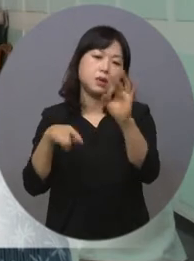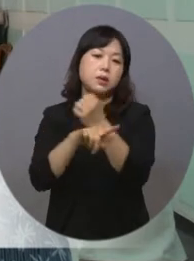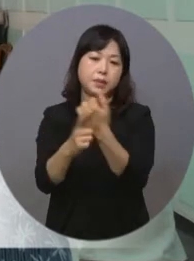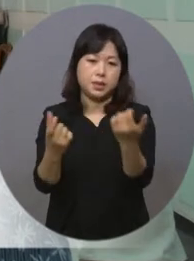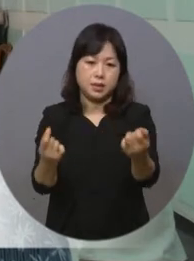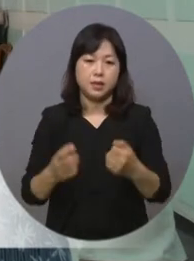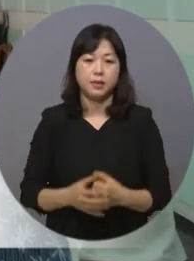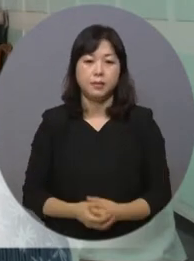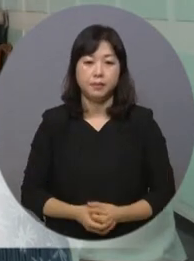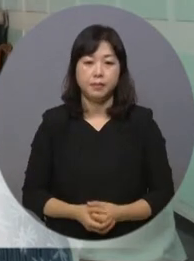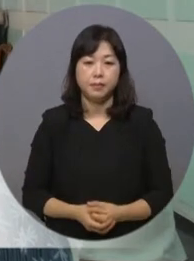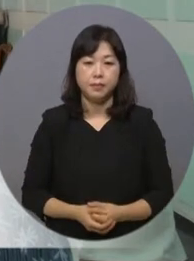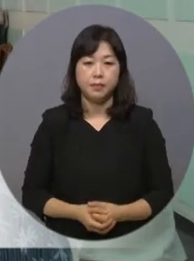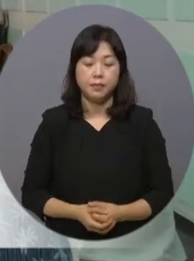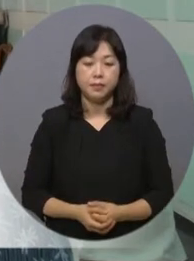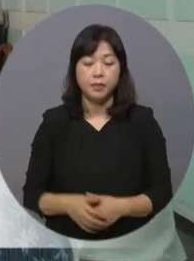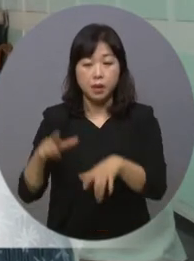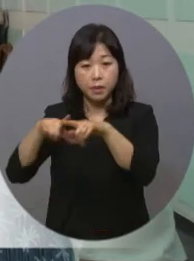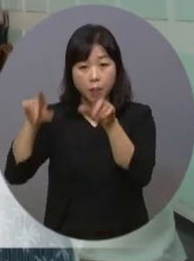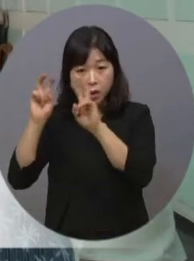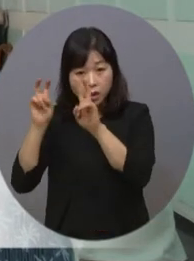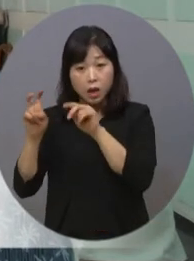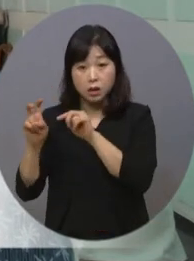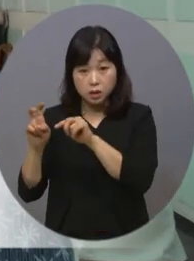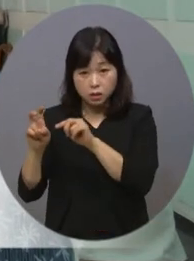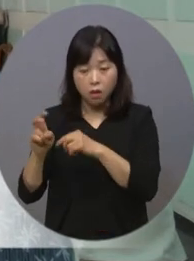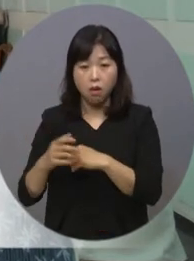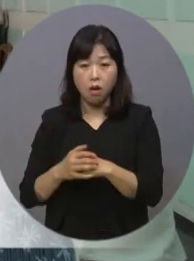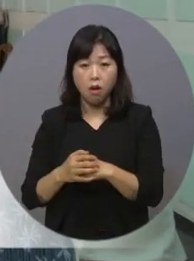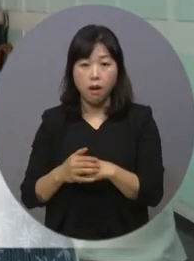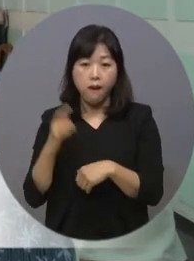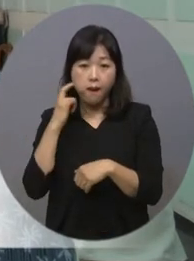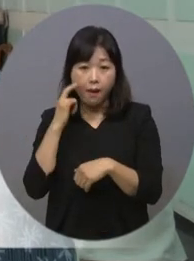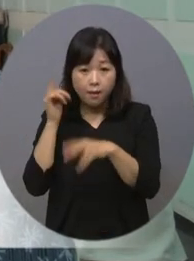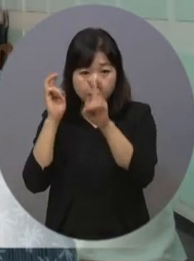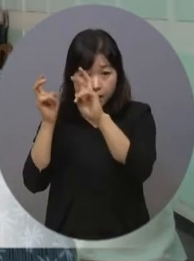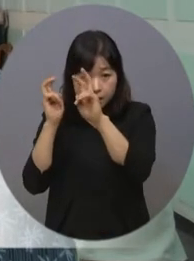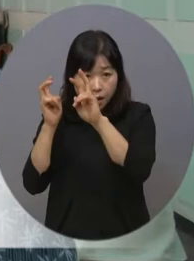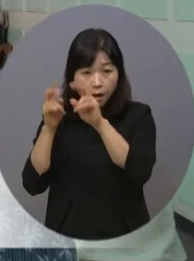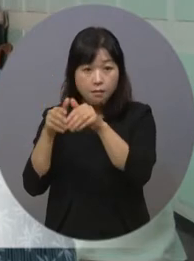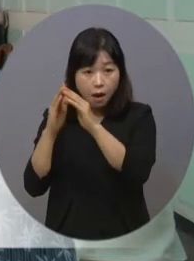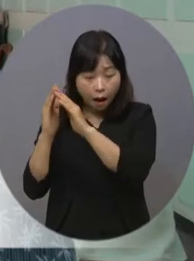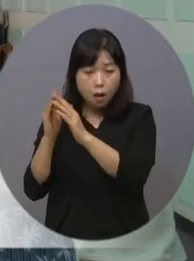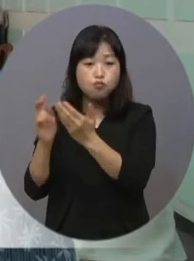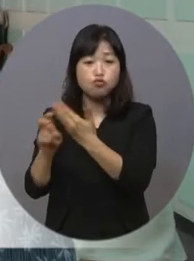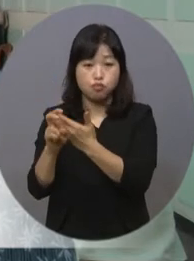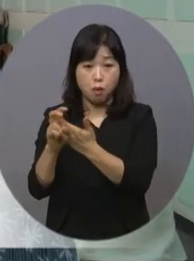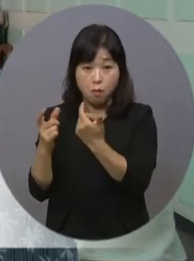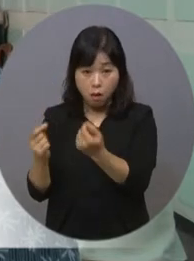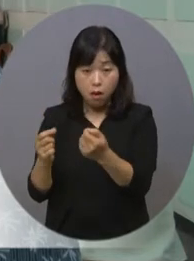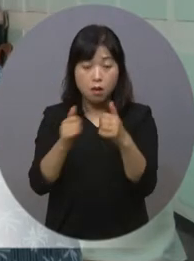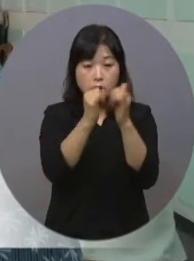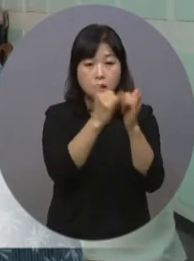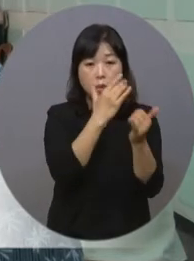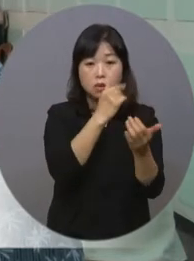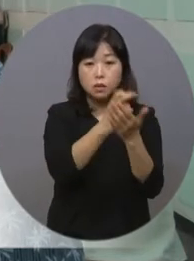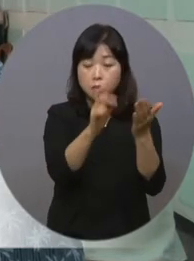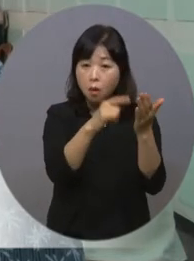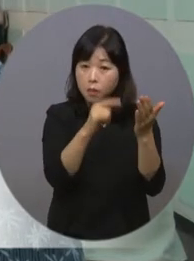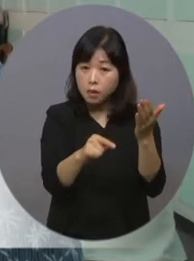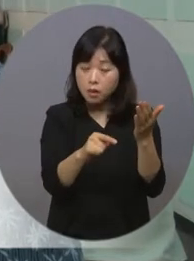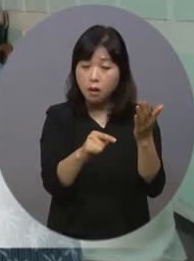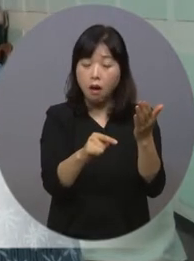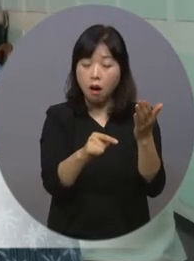것입니다. 일반 기업들은 페이퍼머니 컴퍼니는 불법이라 하면서 사회복지법인은